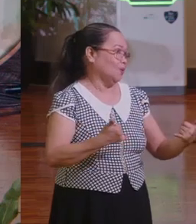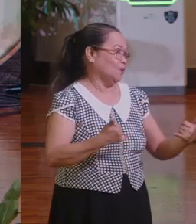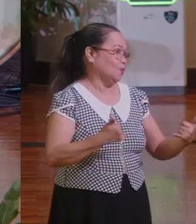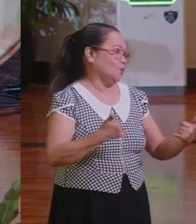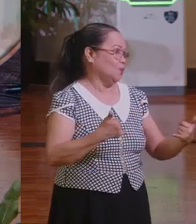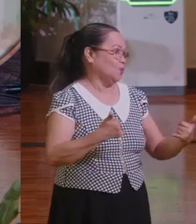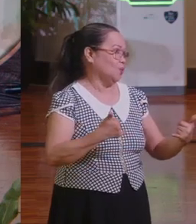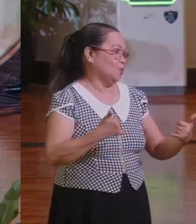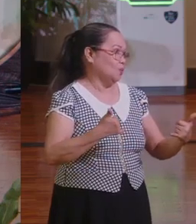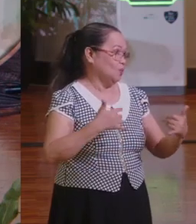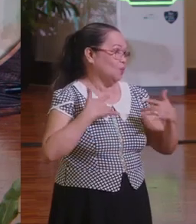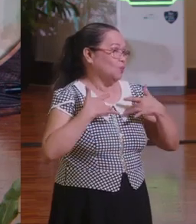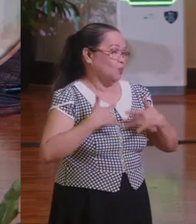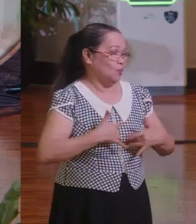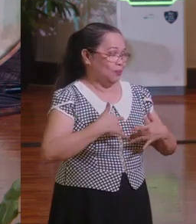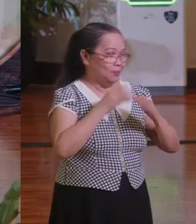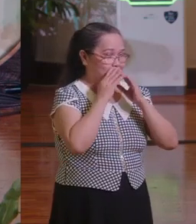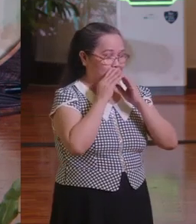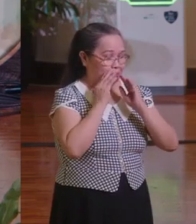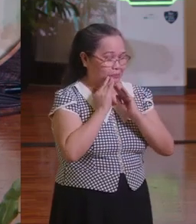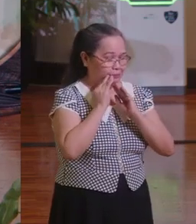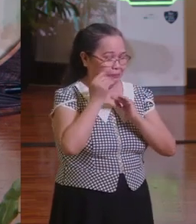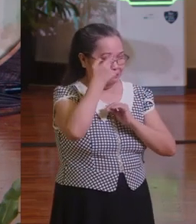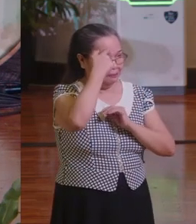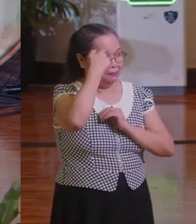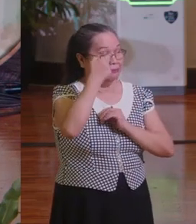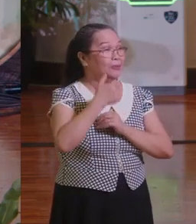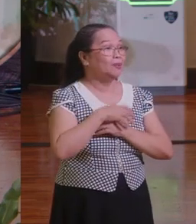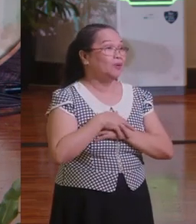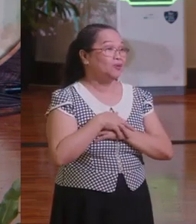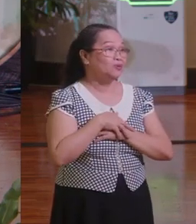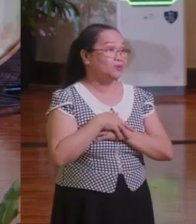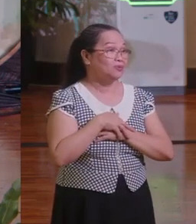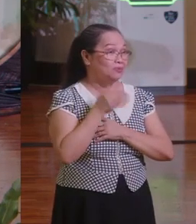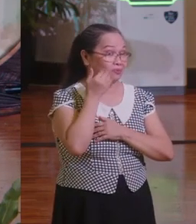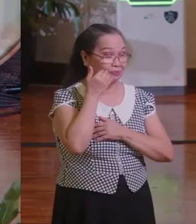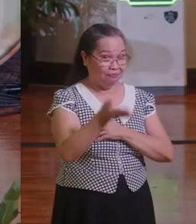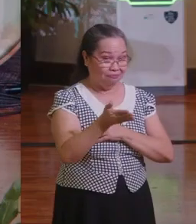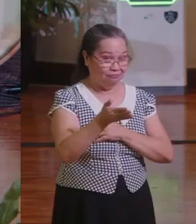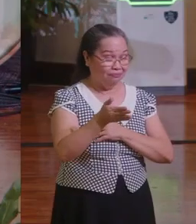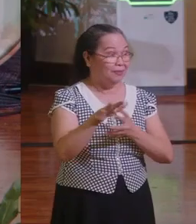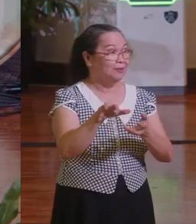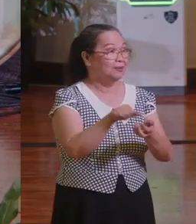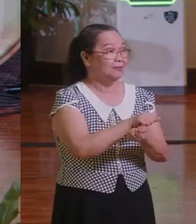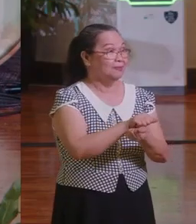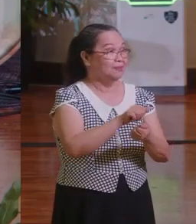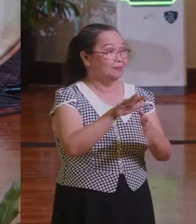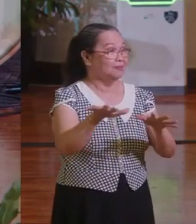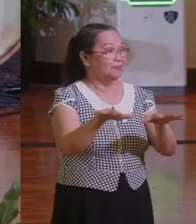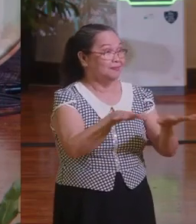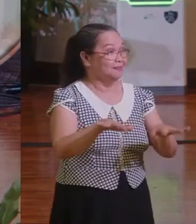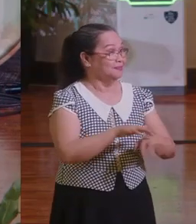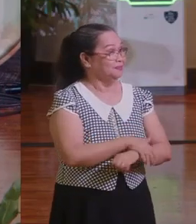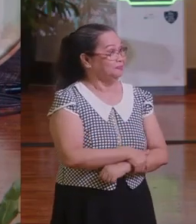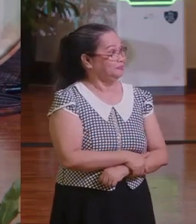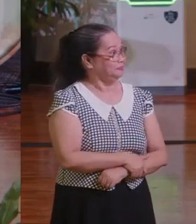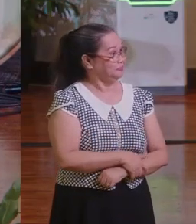ng mourning sapagkat sila ay namatayan ng kanilang mahal sa